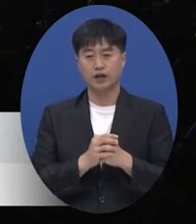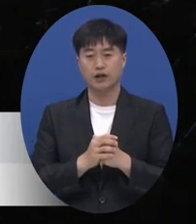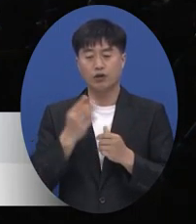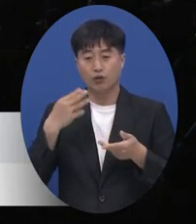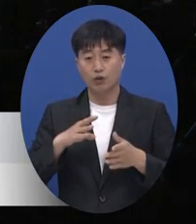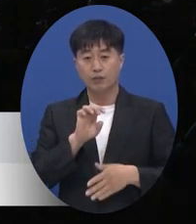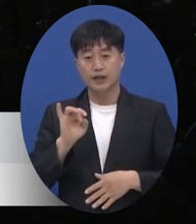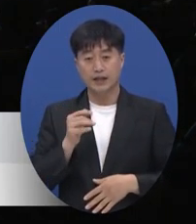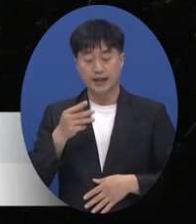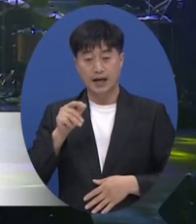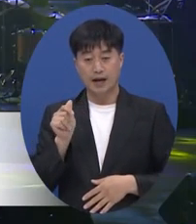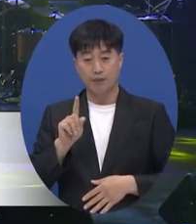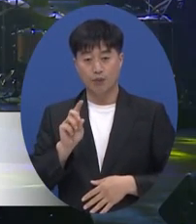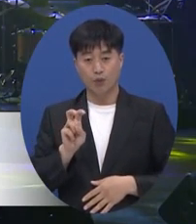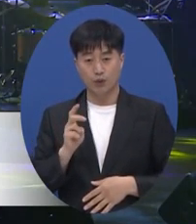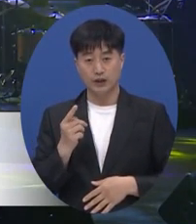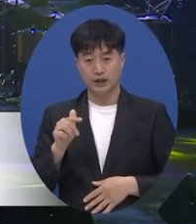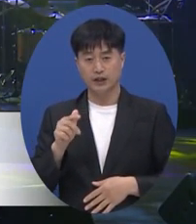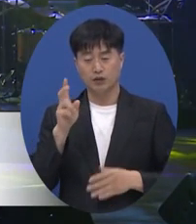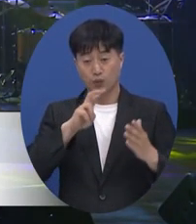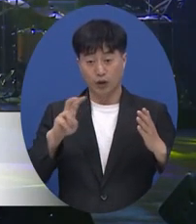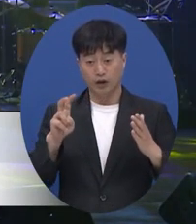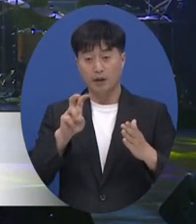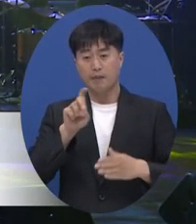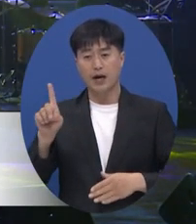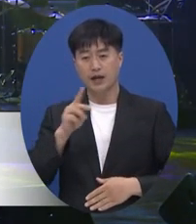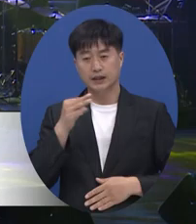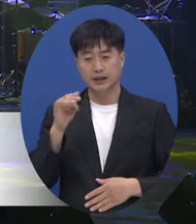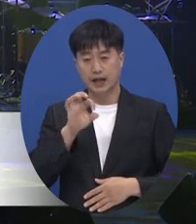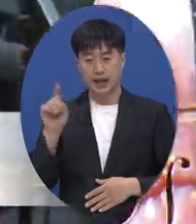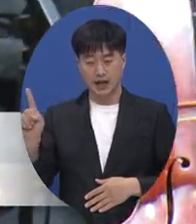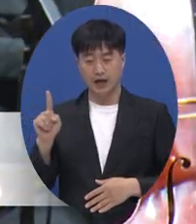경기 필하모닉 오케스트라, 그리스 가수 마리아